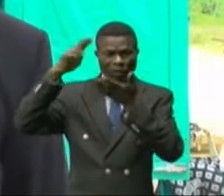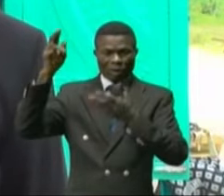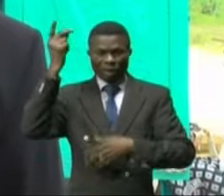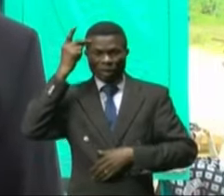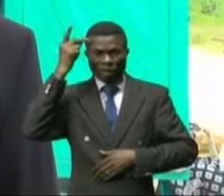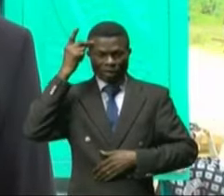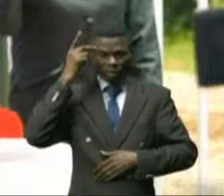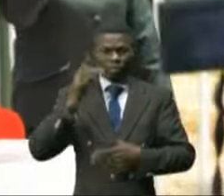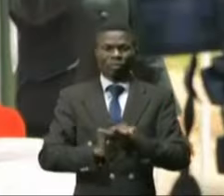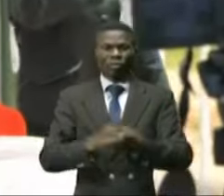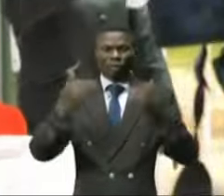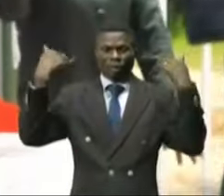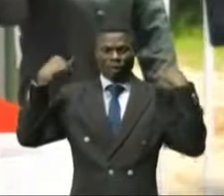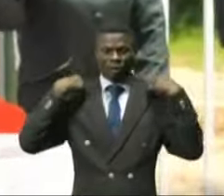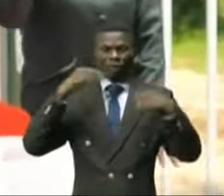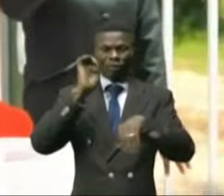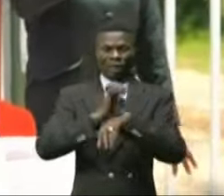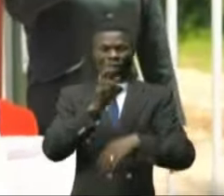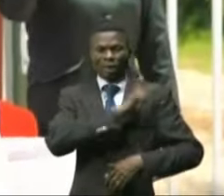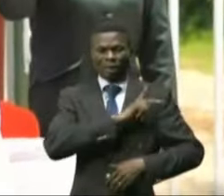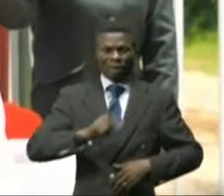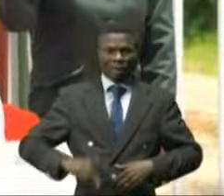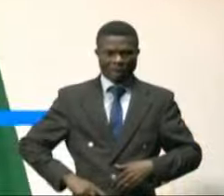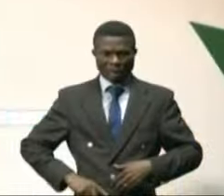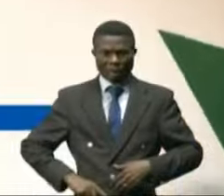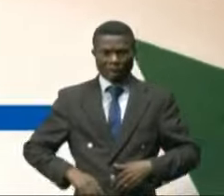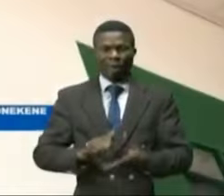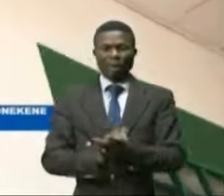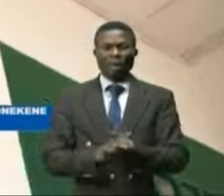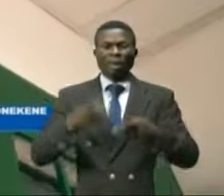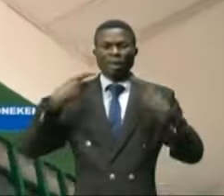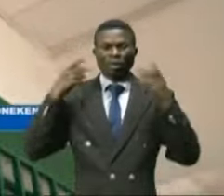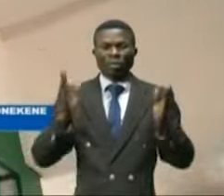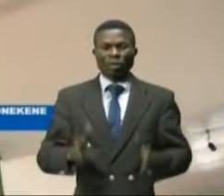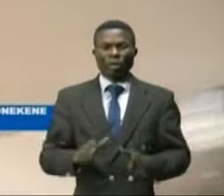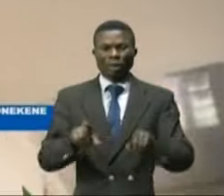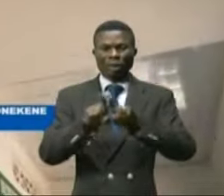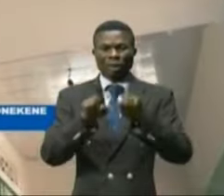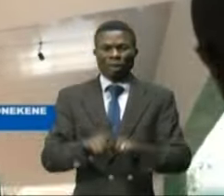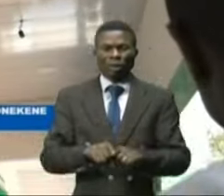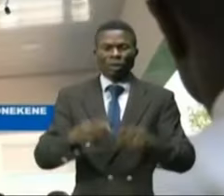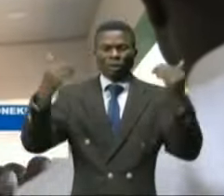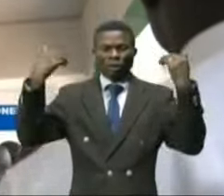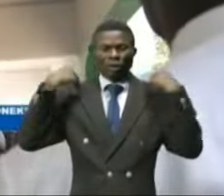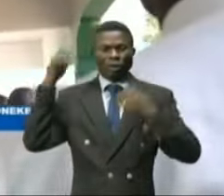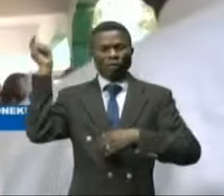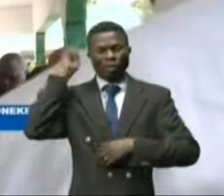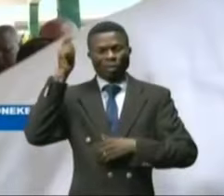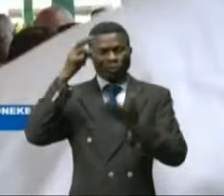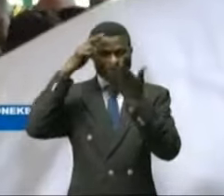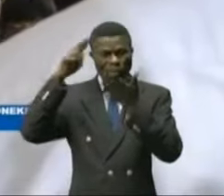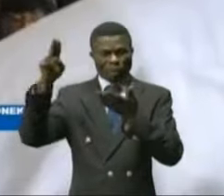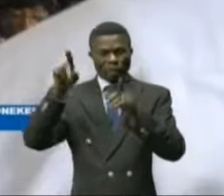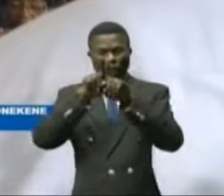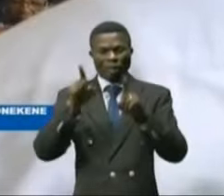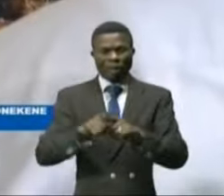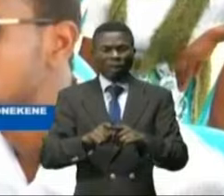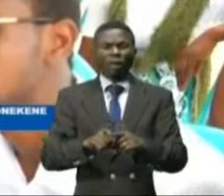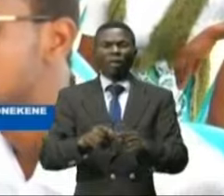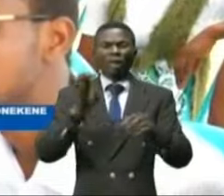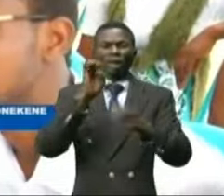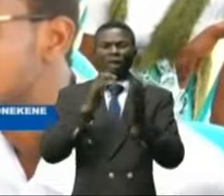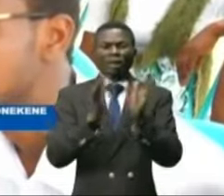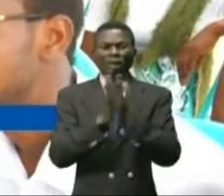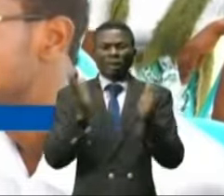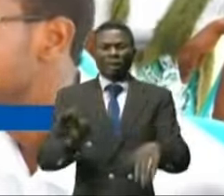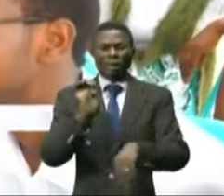l'aumônerie nationale des kimbanguistes, le révérend Zondo Marcus et les corps académiques de l'UNIKIN, ainsi que les fidèles kimbanguistes, y